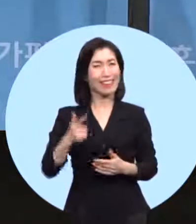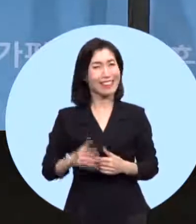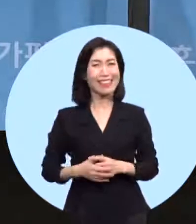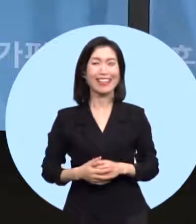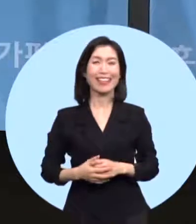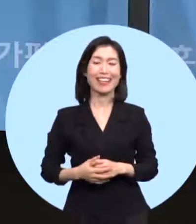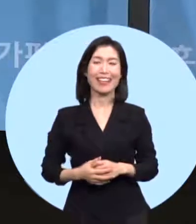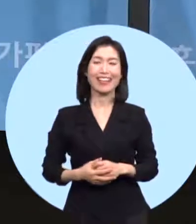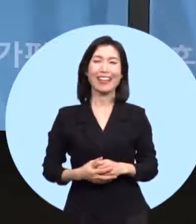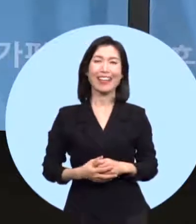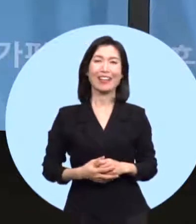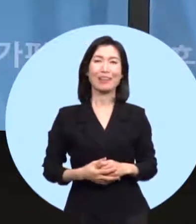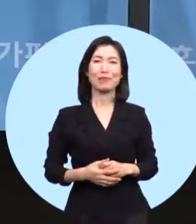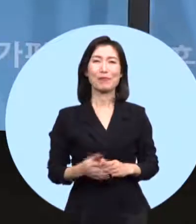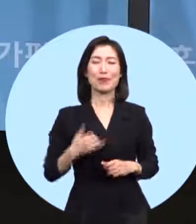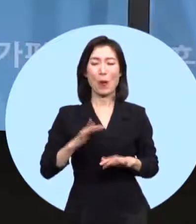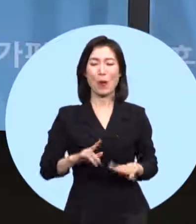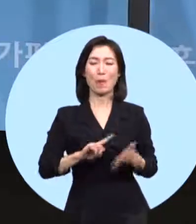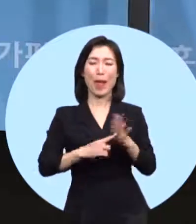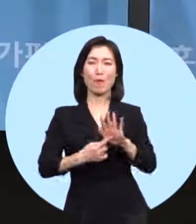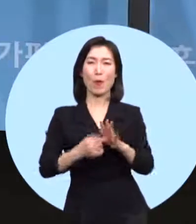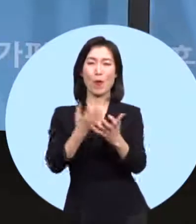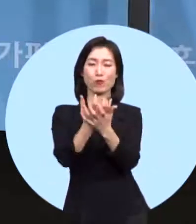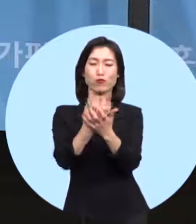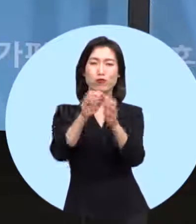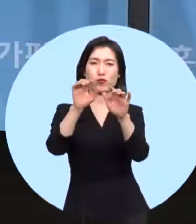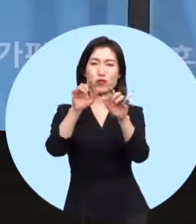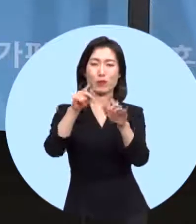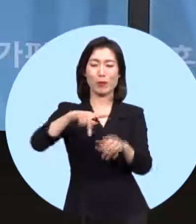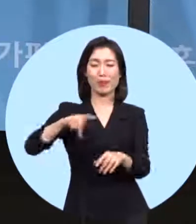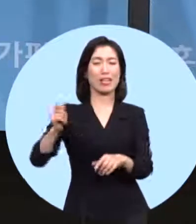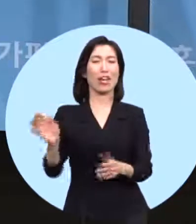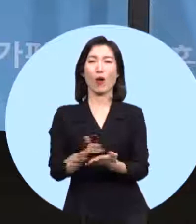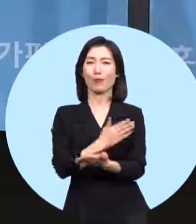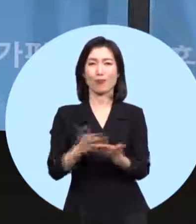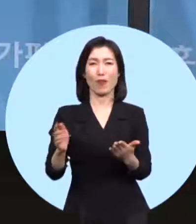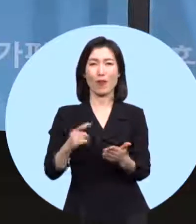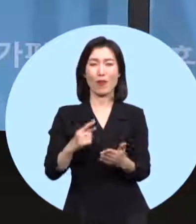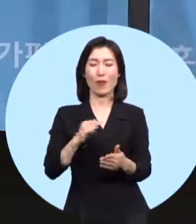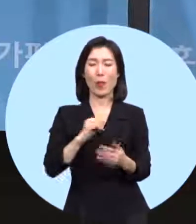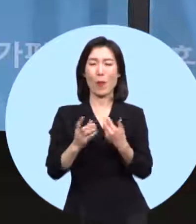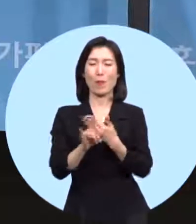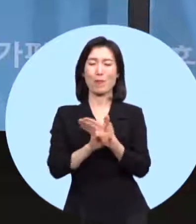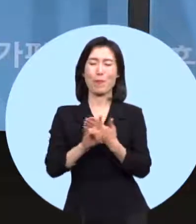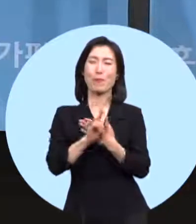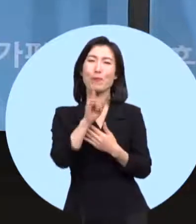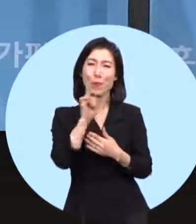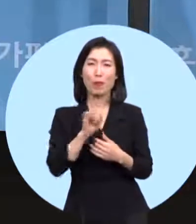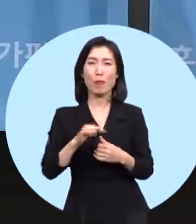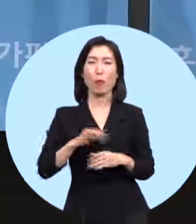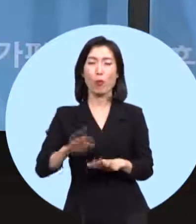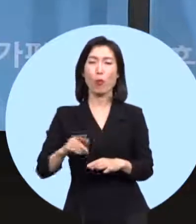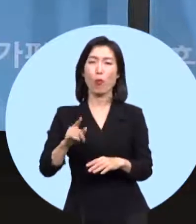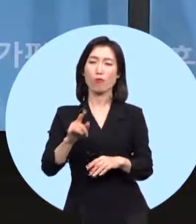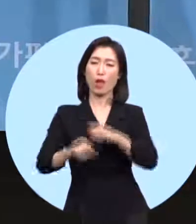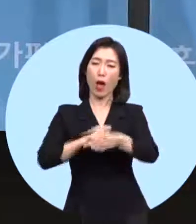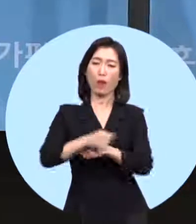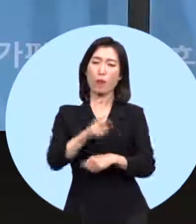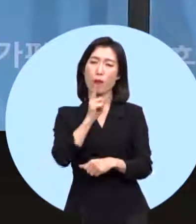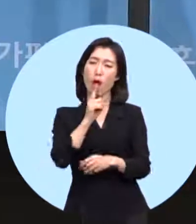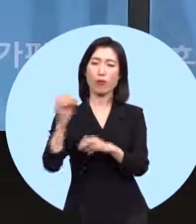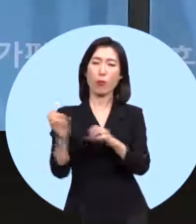하면서요. 제 발표문이 없습니다. 조금 변명을 하자면 톡 컨퍼런스이기 때문에 편하게